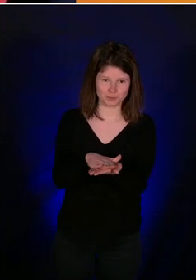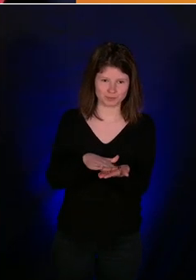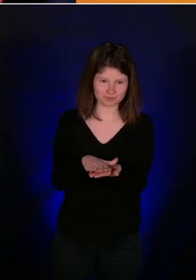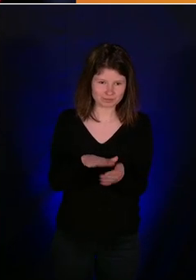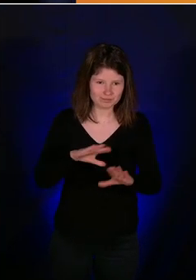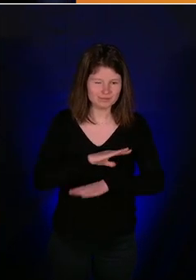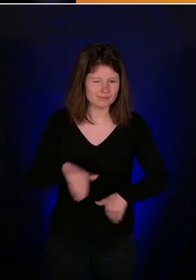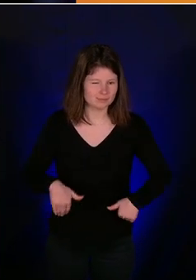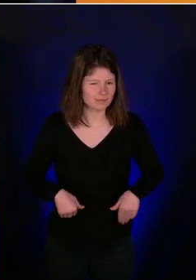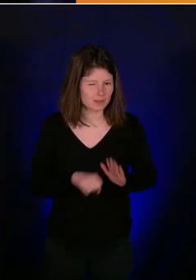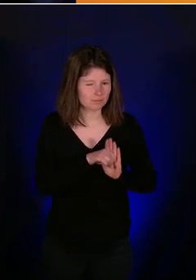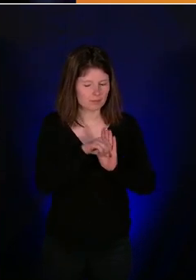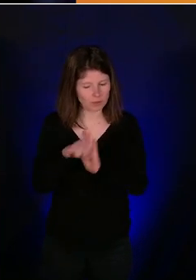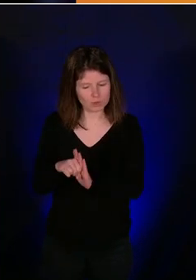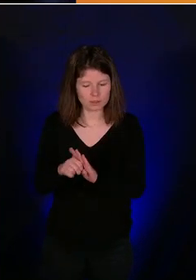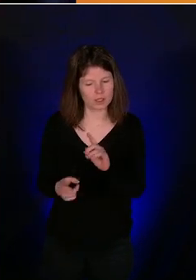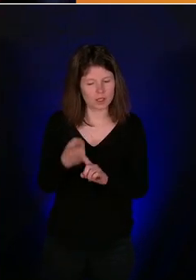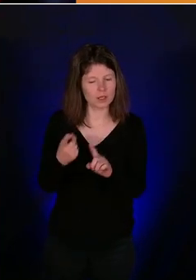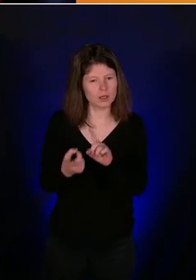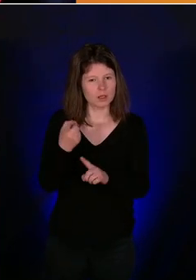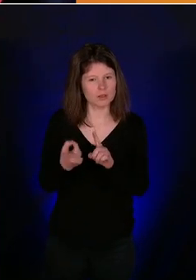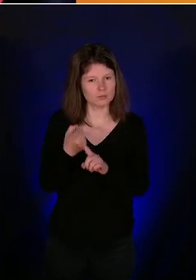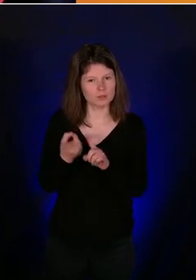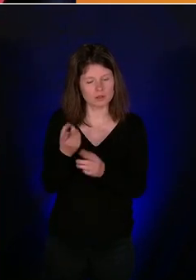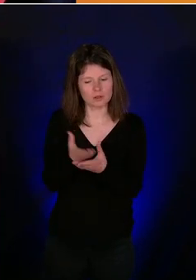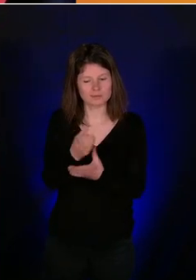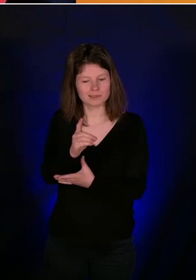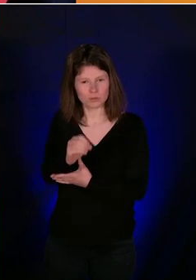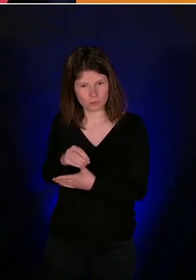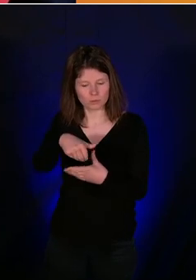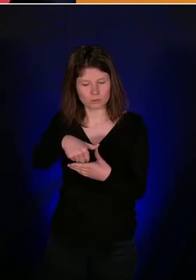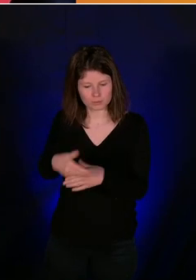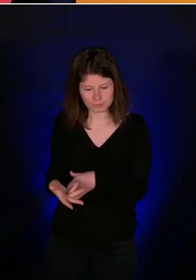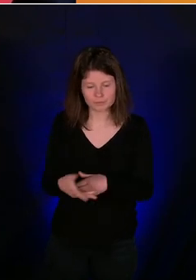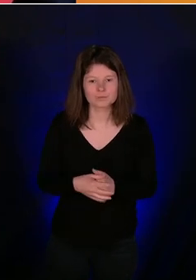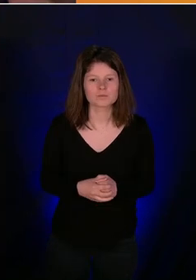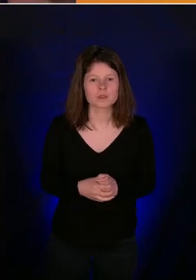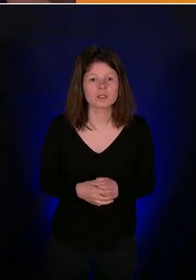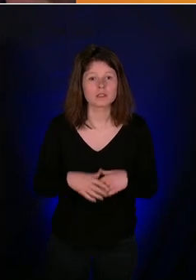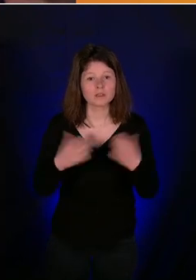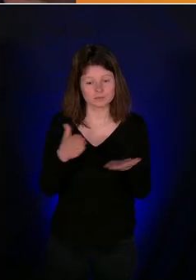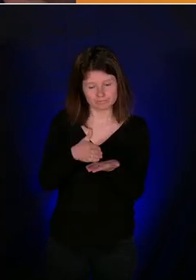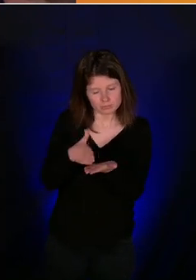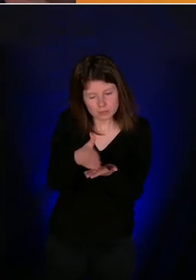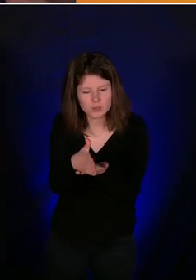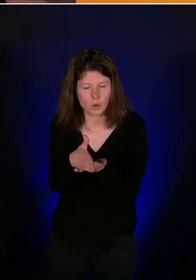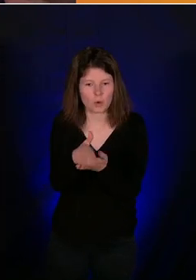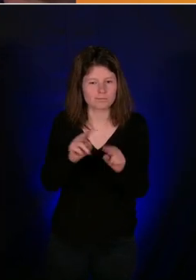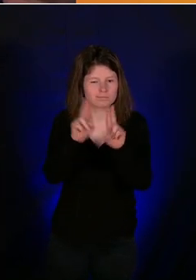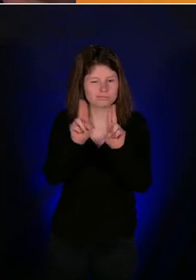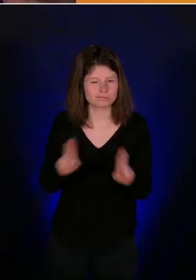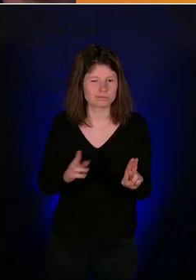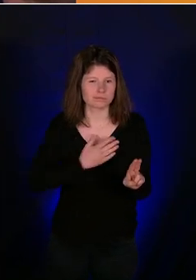Dernière priorité et élément d'orientation clair dans notre document d'orientation, nos orientations internationalistes qui ont